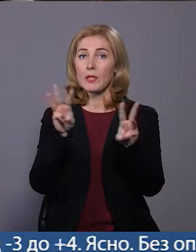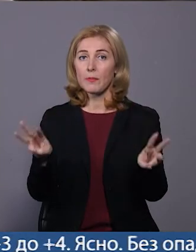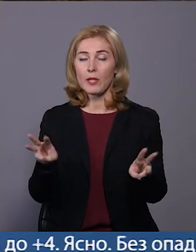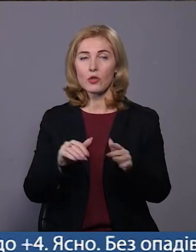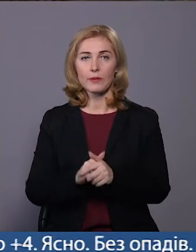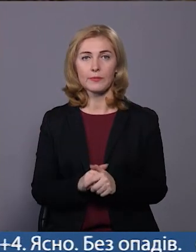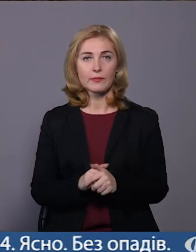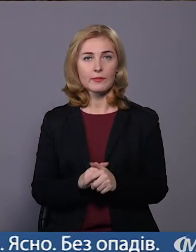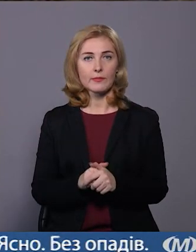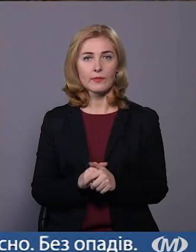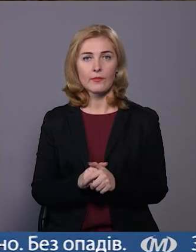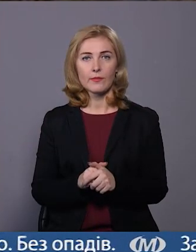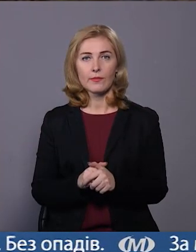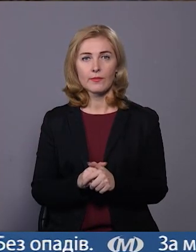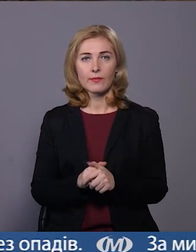відсотків